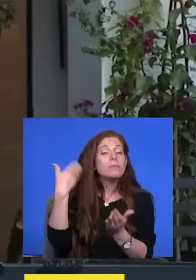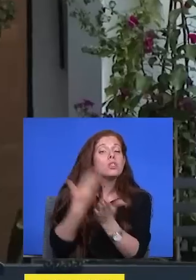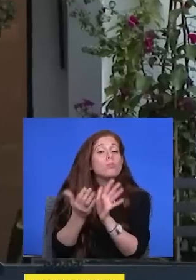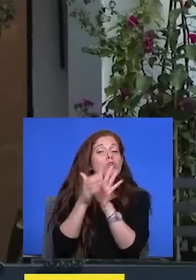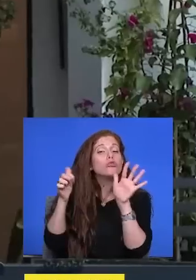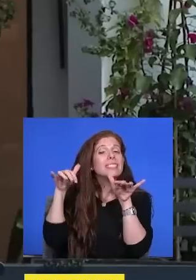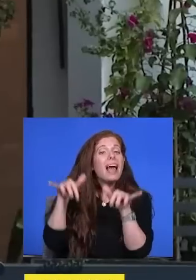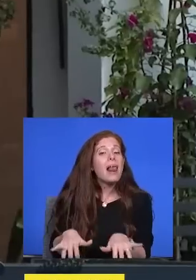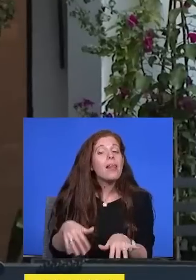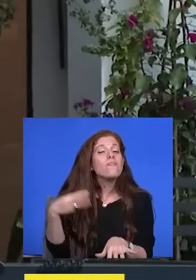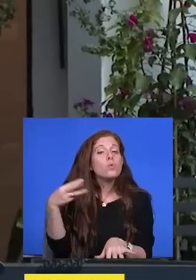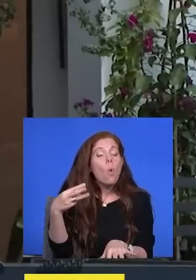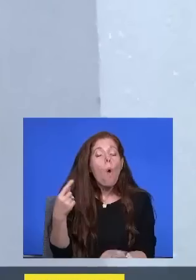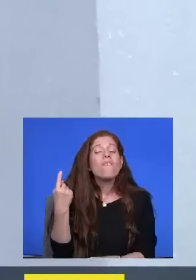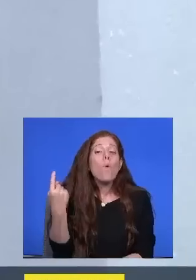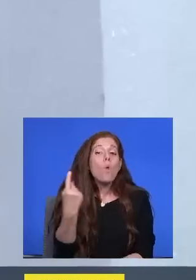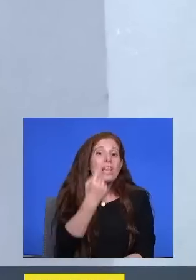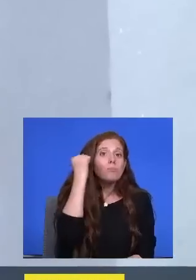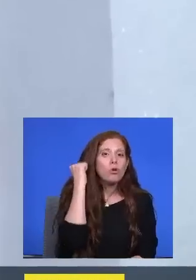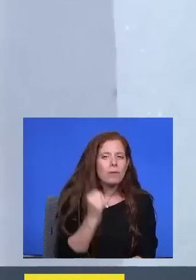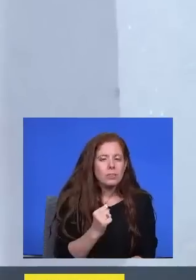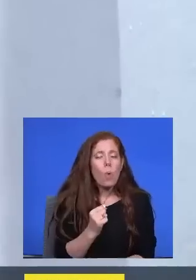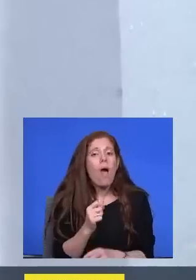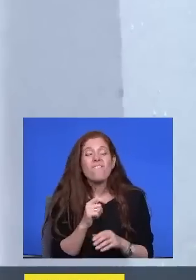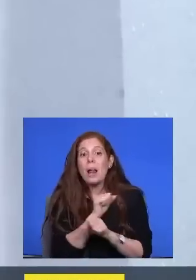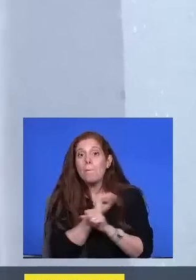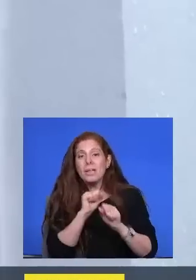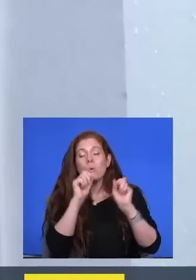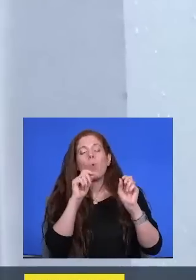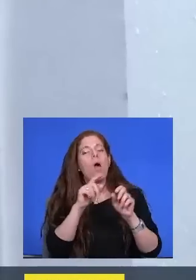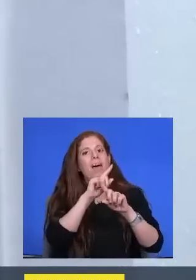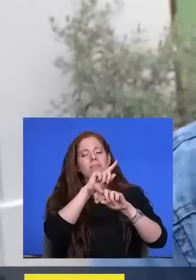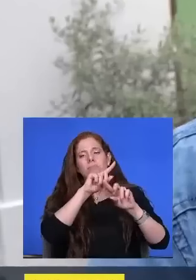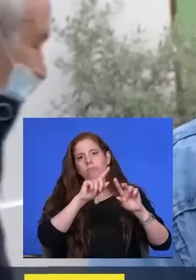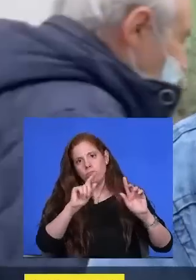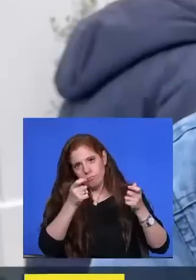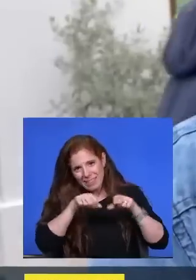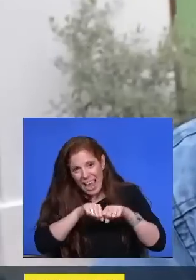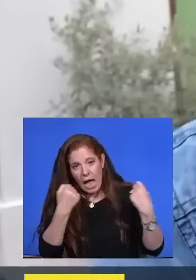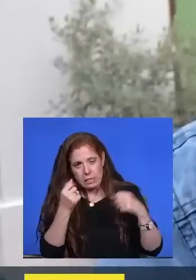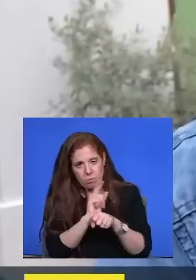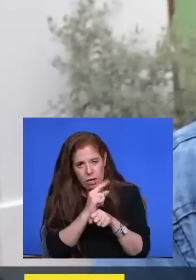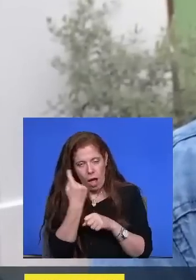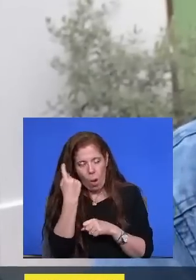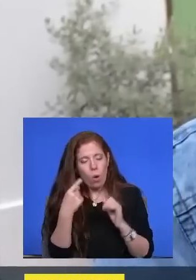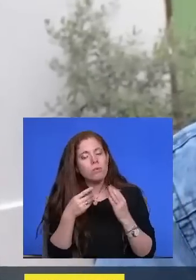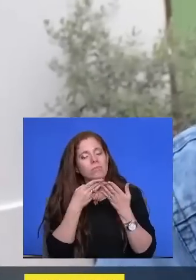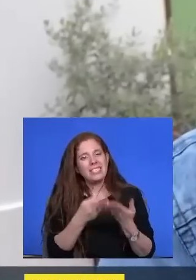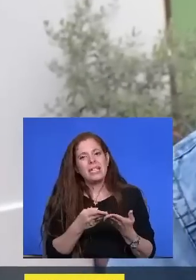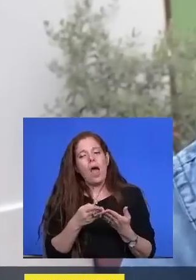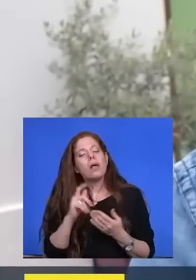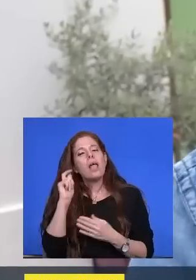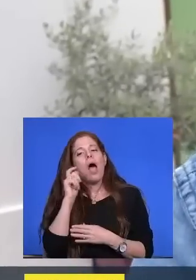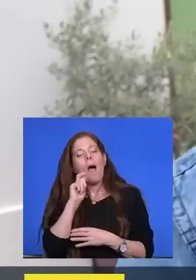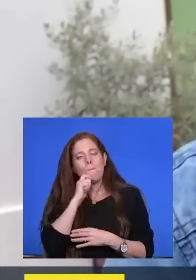יורו עבור כל נרצח, אבל הפיגוע סוכל ברגע האחרון בסיוע המוסד. לא מפתיע אותי, יש פה ריכוז גדול של